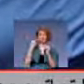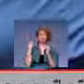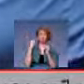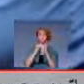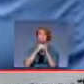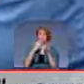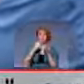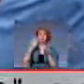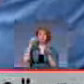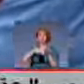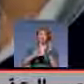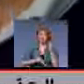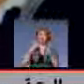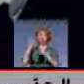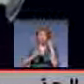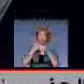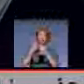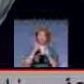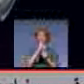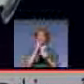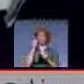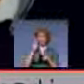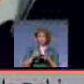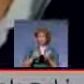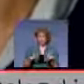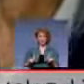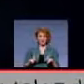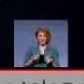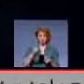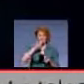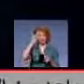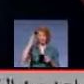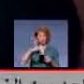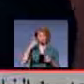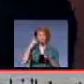البيت هيولع انا حضرتك انا رحت وجيت بالفعل بتولع.